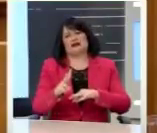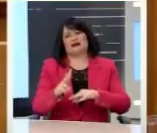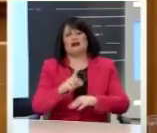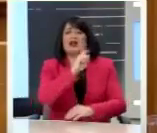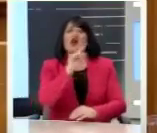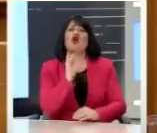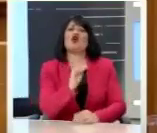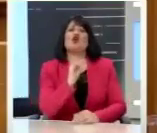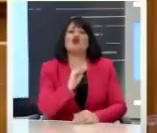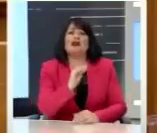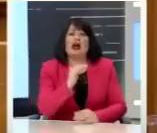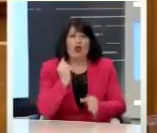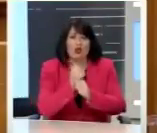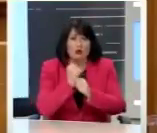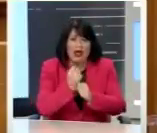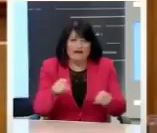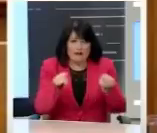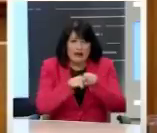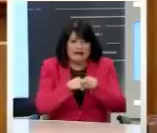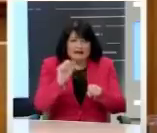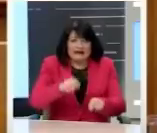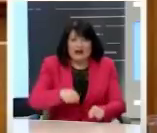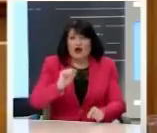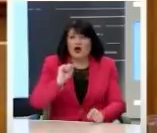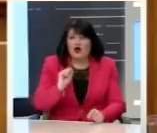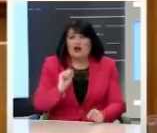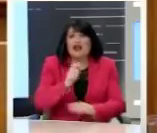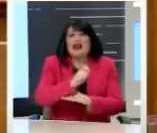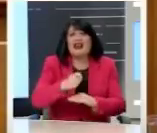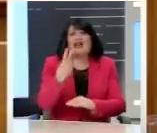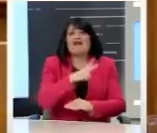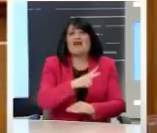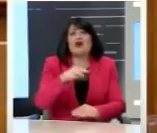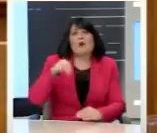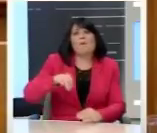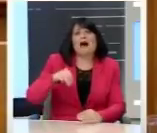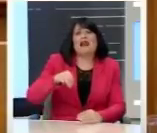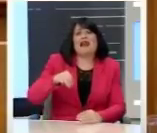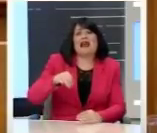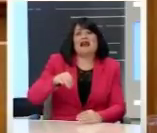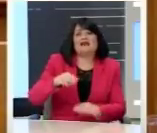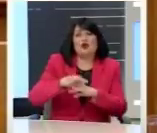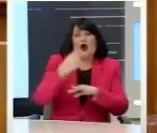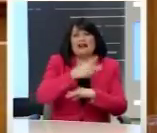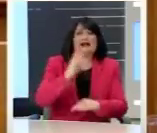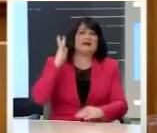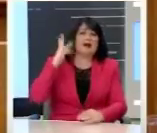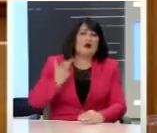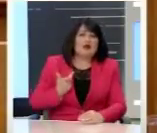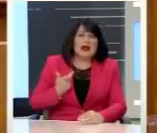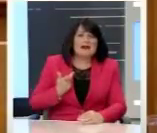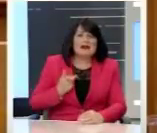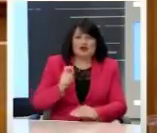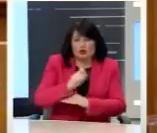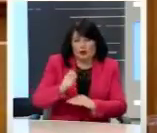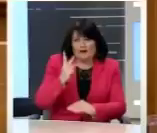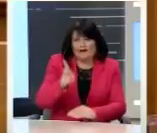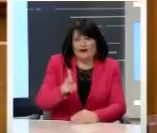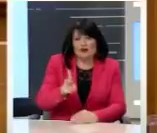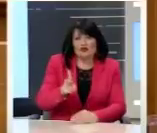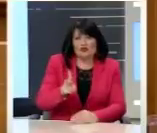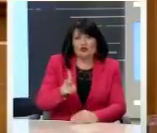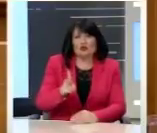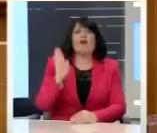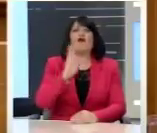ρωτάω, εργάζεται εκεί ή όχι? Εργάζεται στο γραφείο του κ. Μαρινάκη ή όχι ο κ. Κούβελος? Στενός φίλος και συνεργάτης του